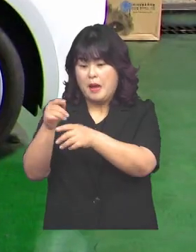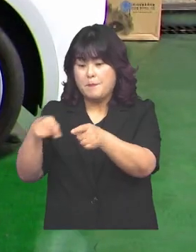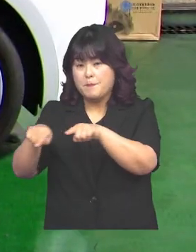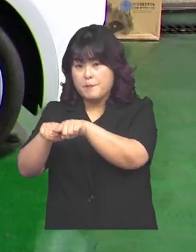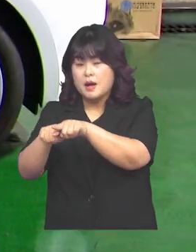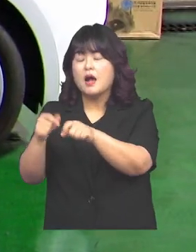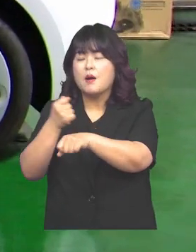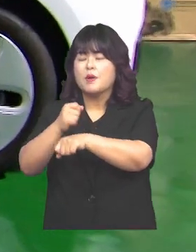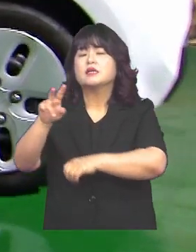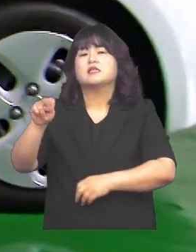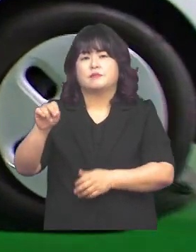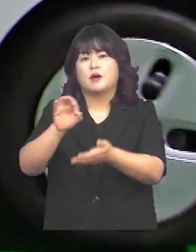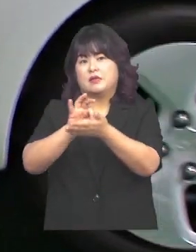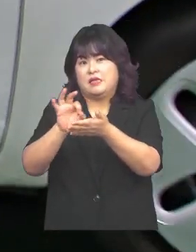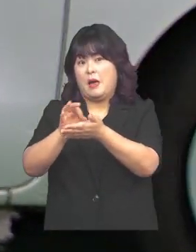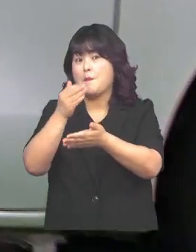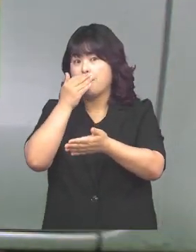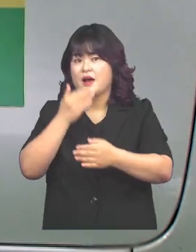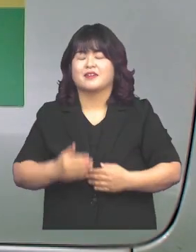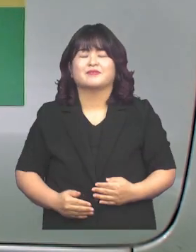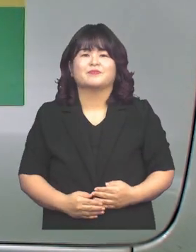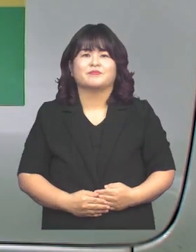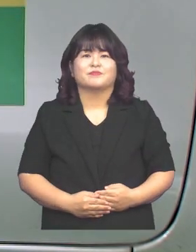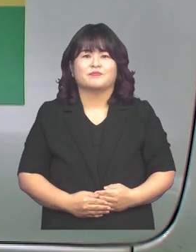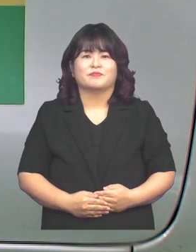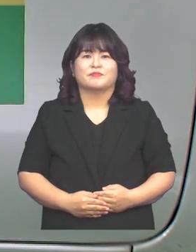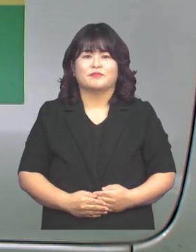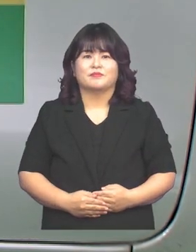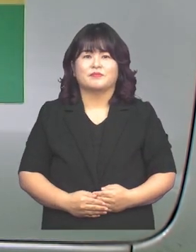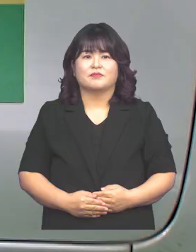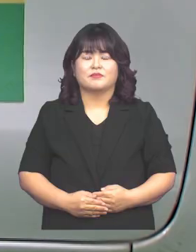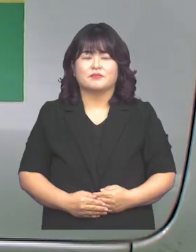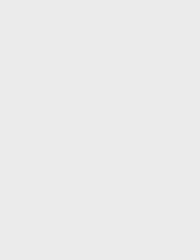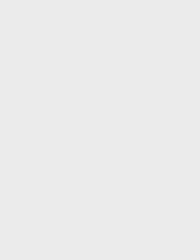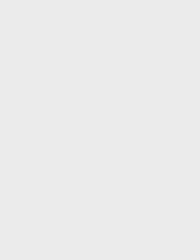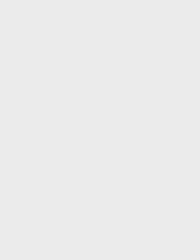차량 이용 시 2만 원의 서비스를 이용할 수 있습니다.